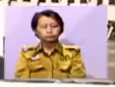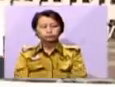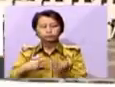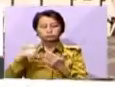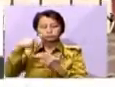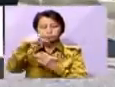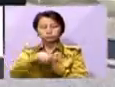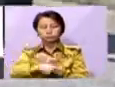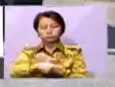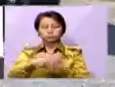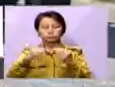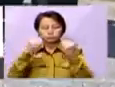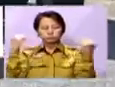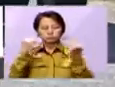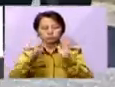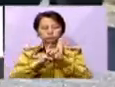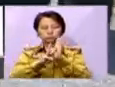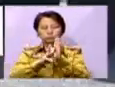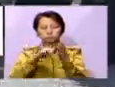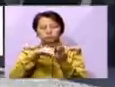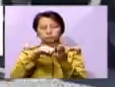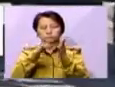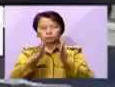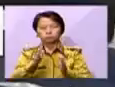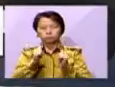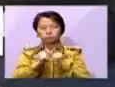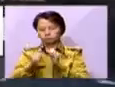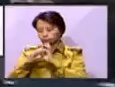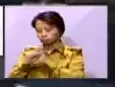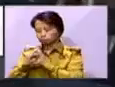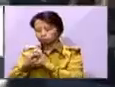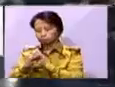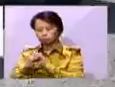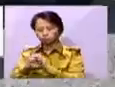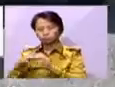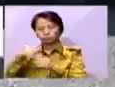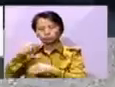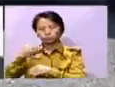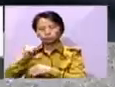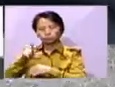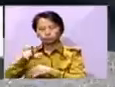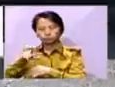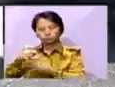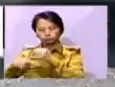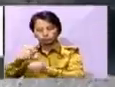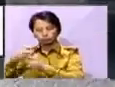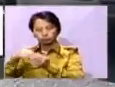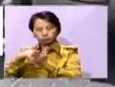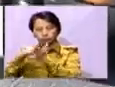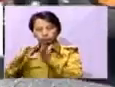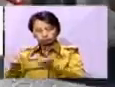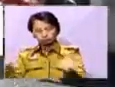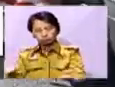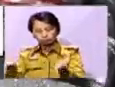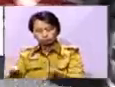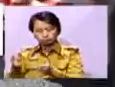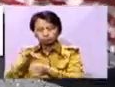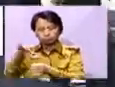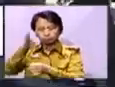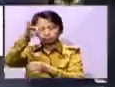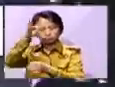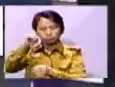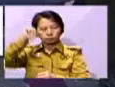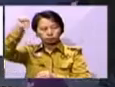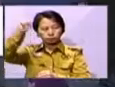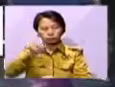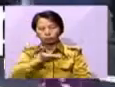Program inisiatif Majlis Perwakilan Pelajar dengan kerjasama Jabatan Hal Ehwal Pelajar itu bertujuan menyemarakkan semangat kemerdekaan dalam